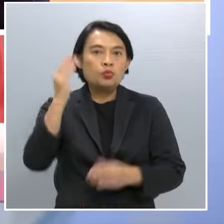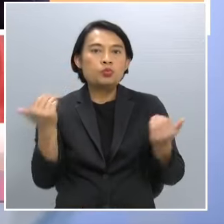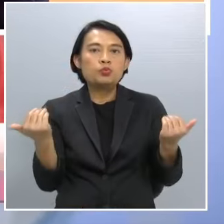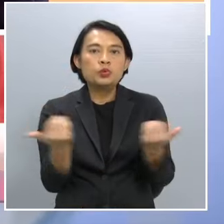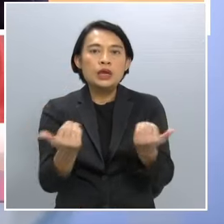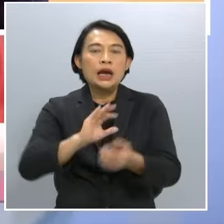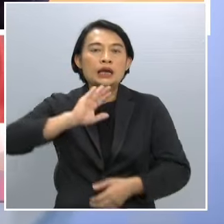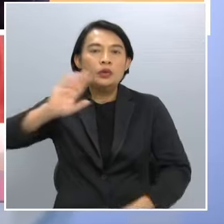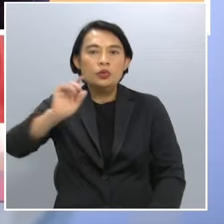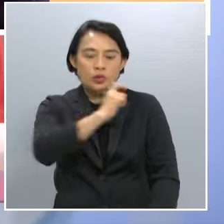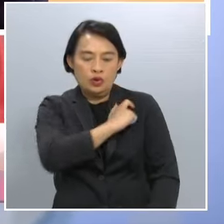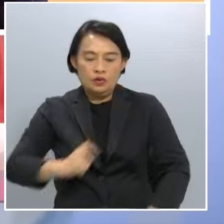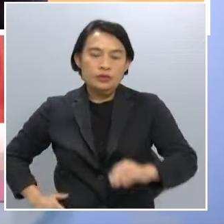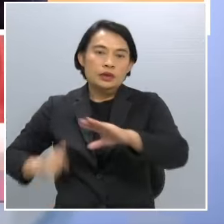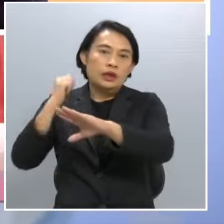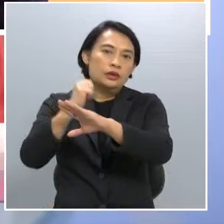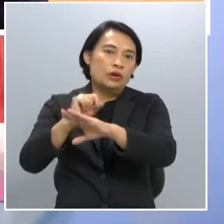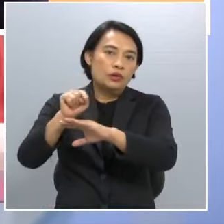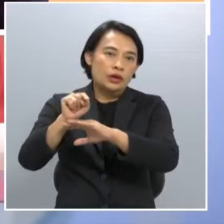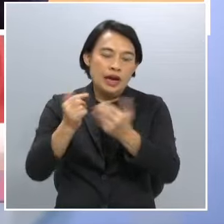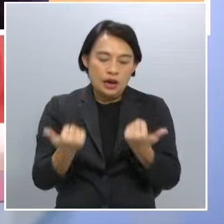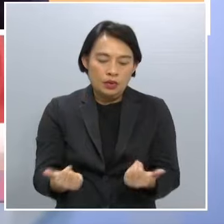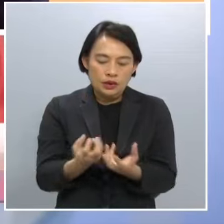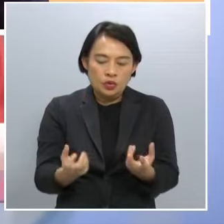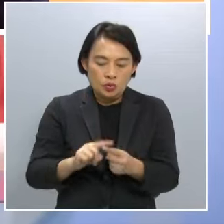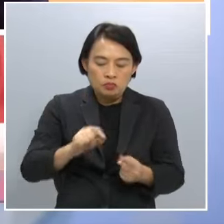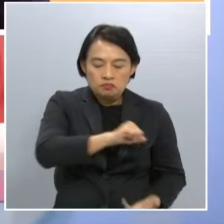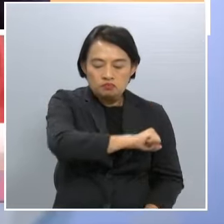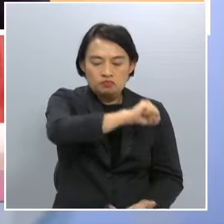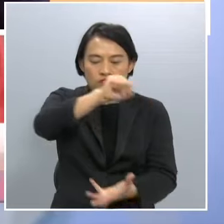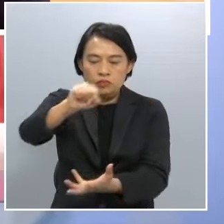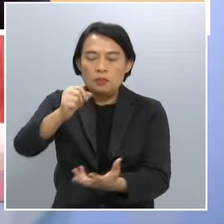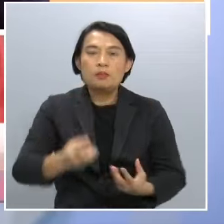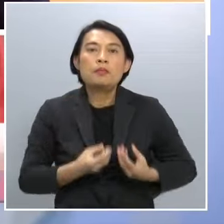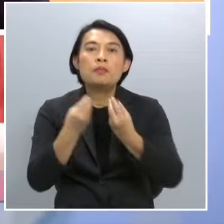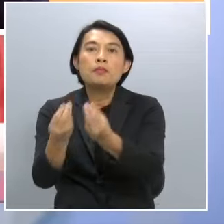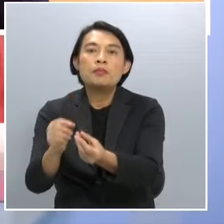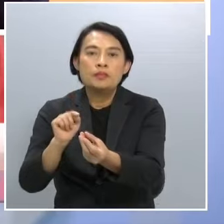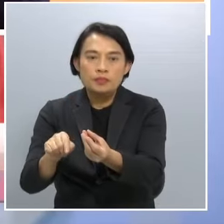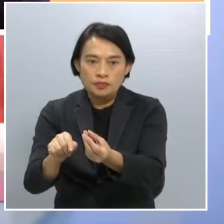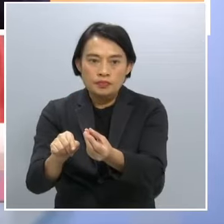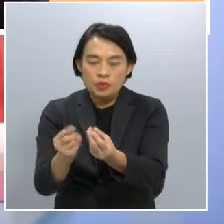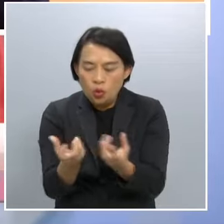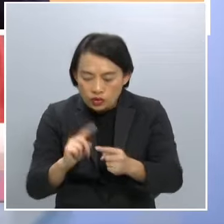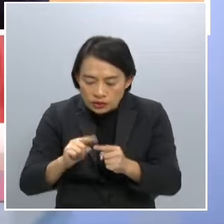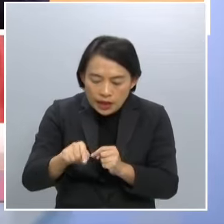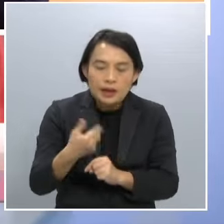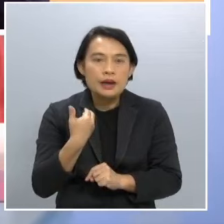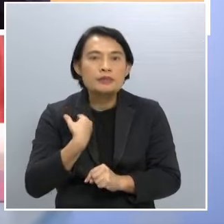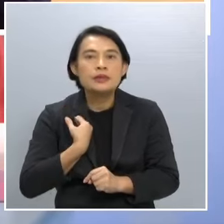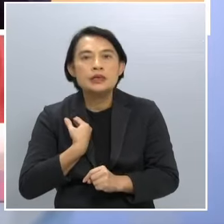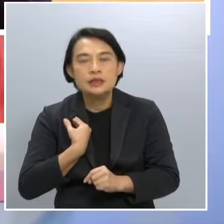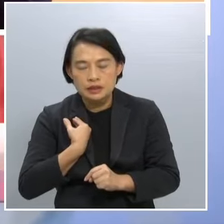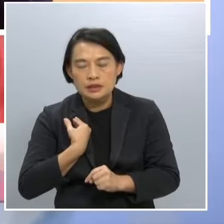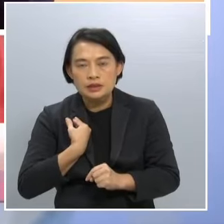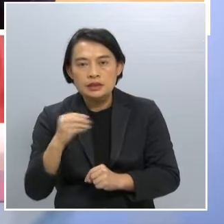ให้กับพี่น้องประชาชนวันนี้ผมนำมามอบให้แล้วก็ในถุงเนี่ยก็จะมีของหลายๆต่างๆมากมายนะครับที่สามารถดำรงชีพนะครับเป็นอุป